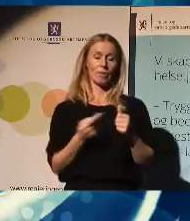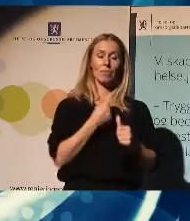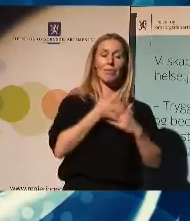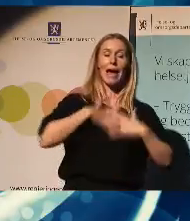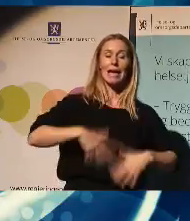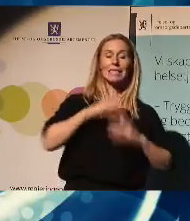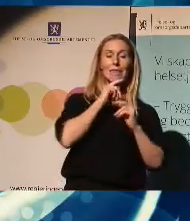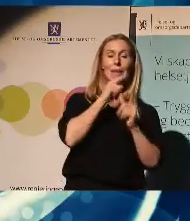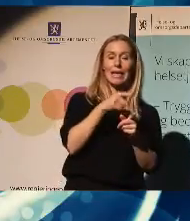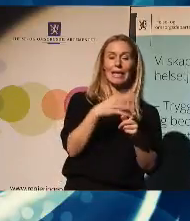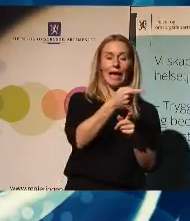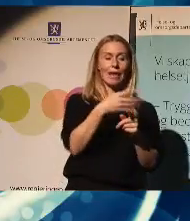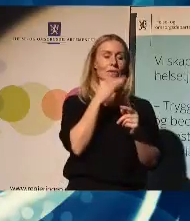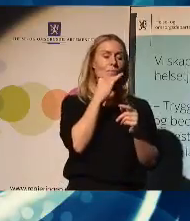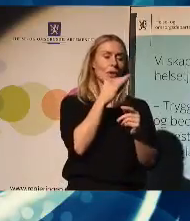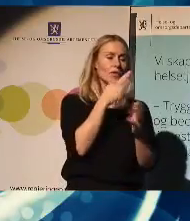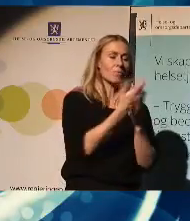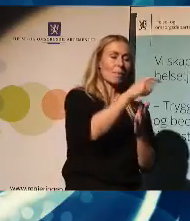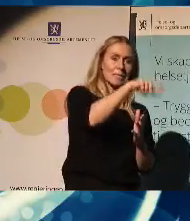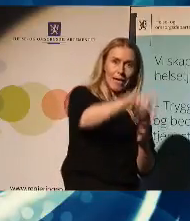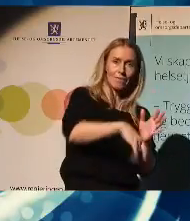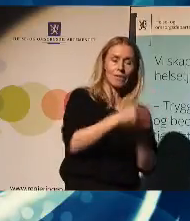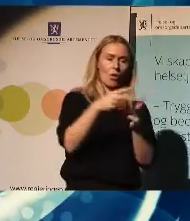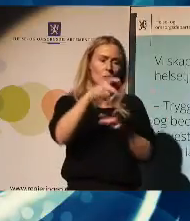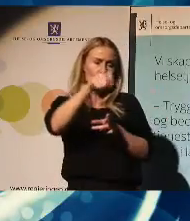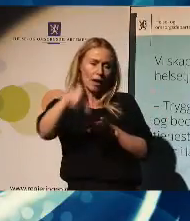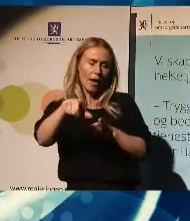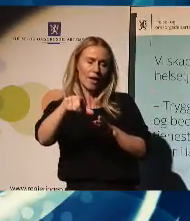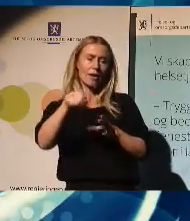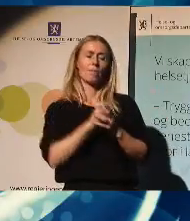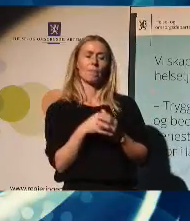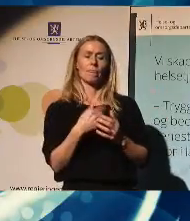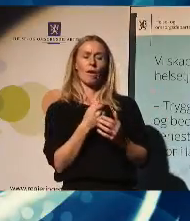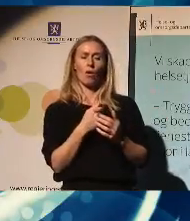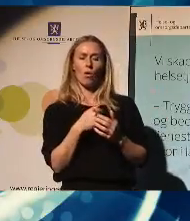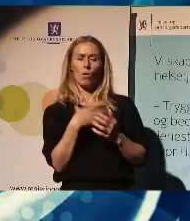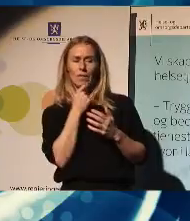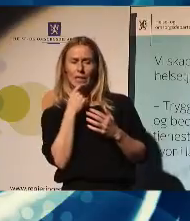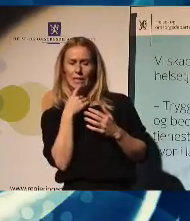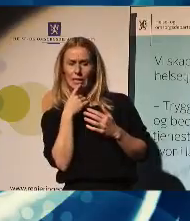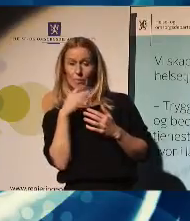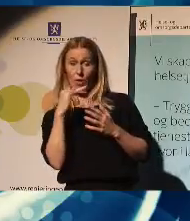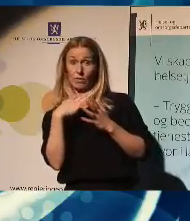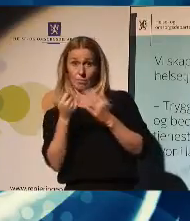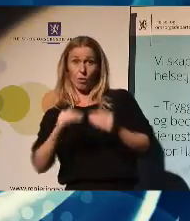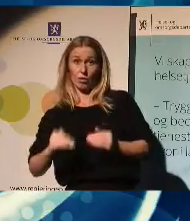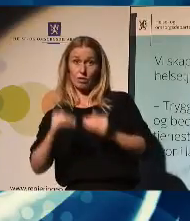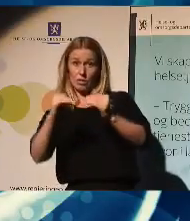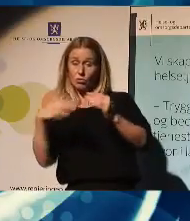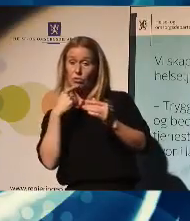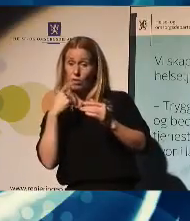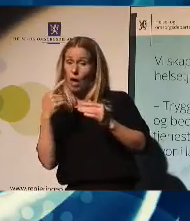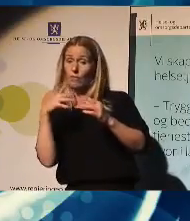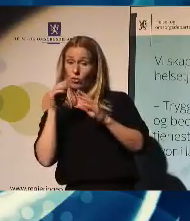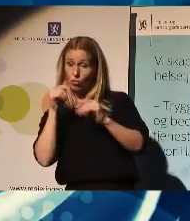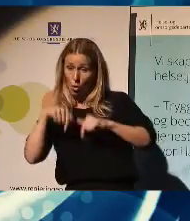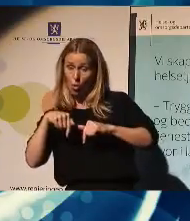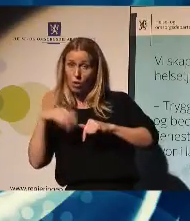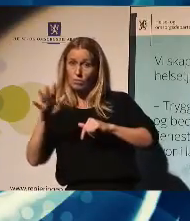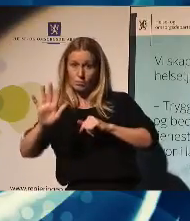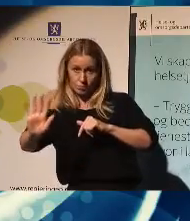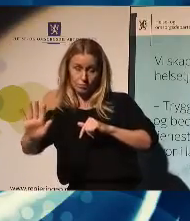med pasienten og brukerne. Da sa vi til mange av de andre som vanligvis snakker mye, organisasjonene, og viktig, at nå skal pasienten og brukerne få si